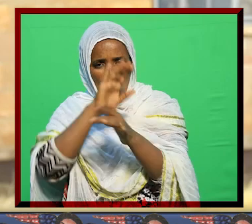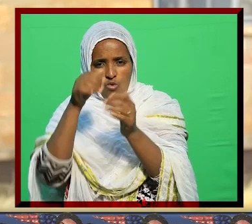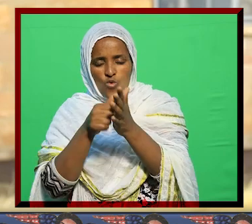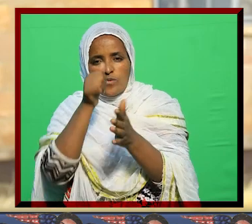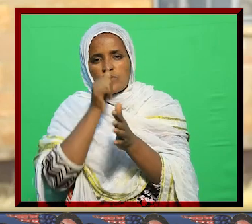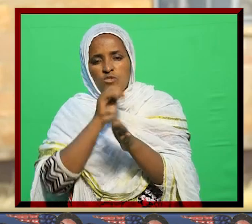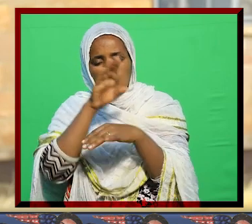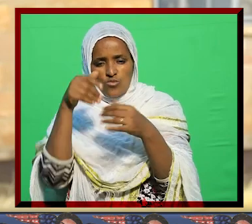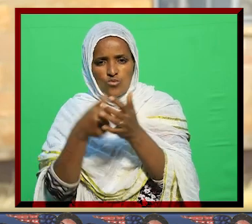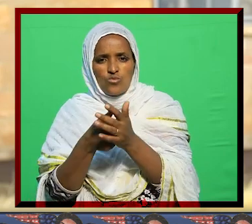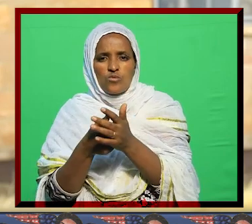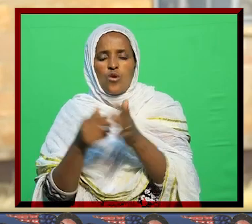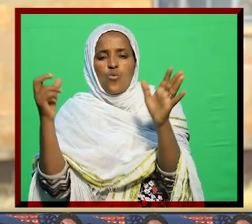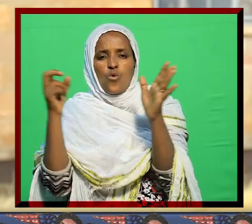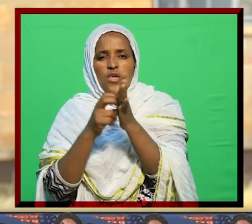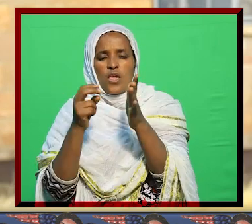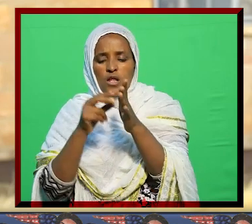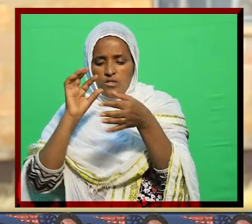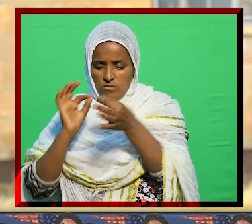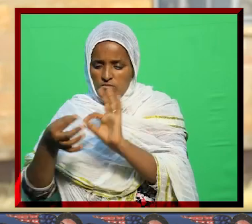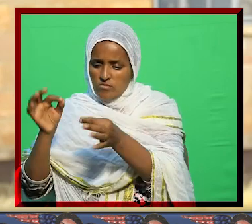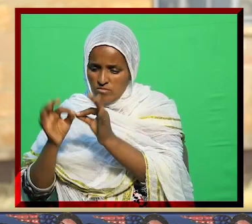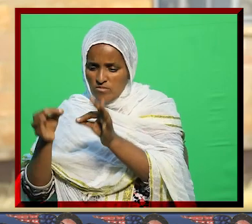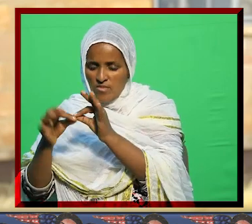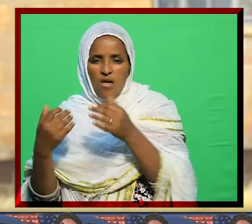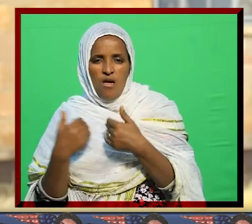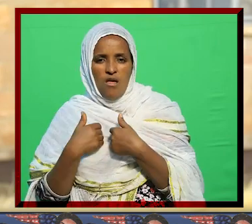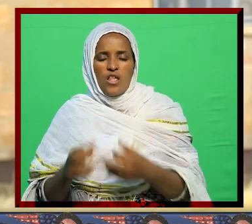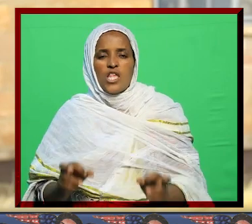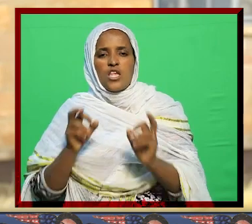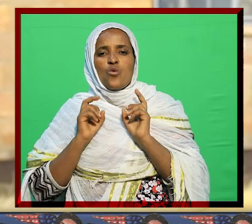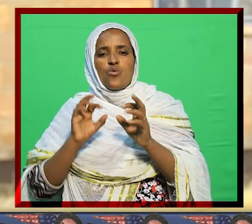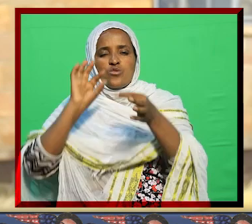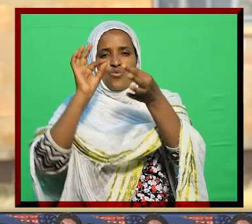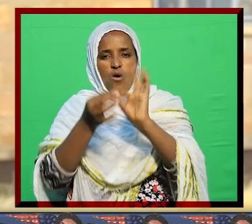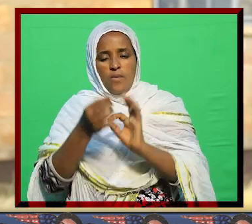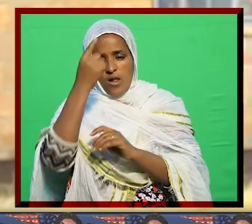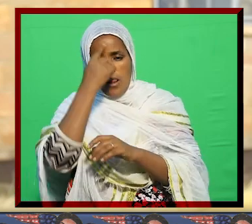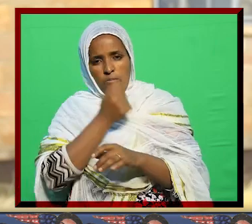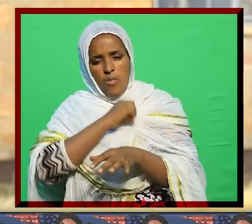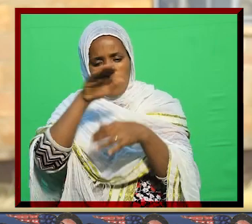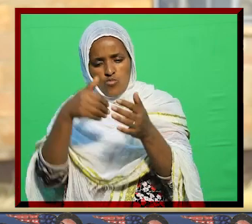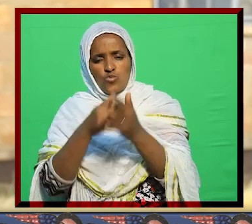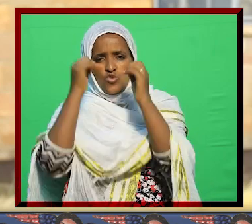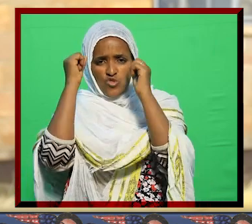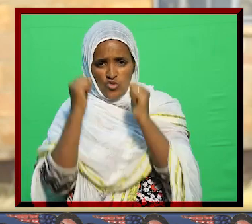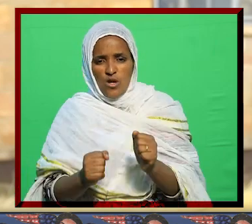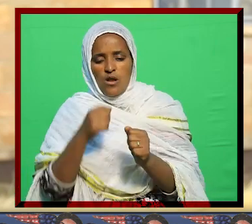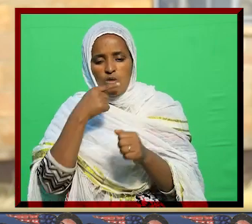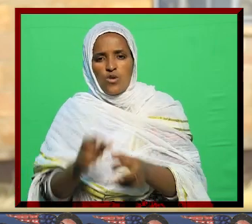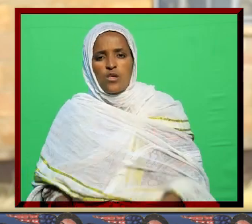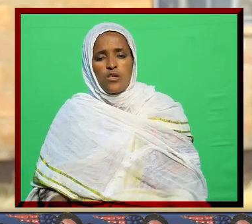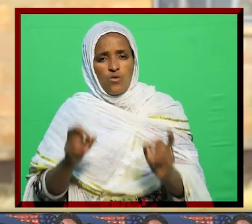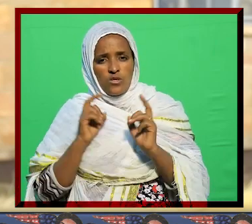ነበር። ይሁን ሁሉ ምስጢር ሁሉ ይትካለ ዘያምን በጠቅላላ ወንጌልን እንተረጉምባቸዋለን በቅዱሳን የህይወት ትርጓሜ ለሚያምን ሁሉ ይቻላል